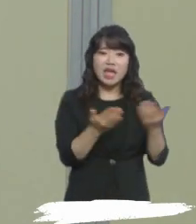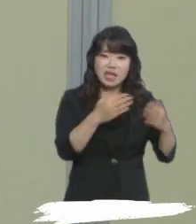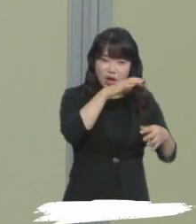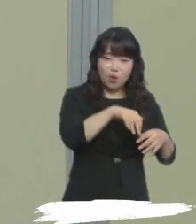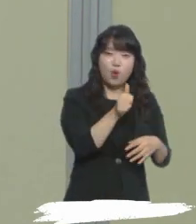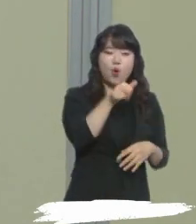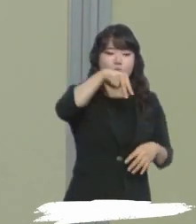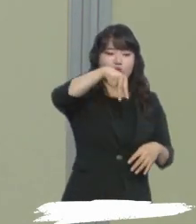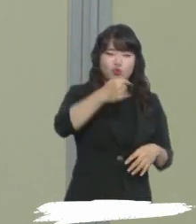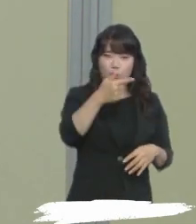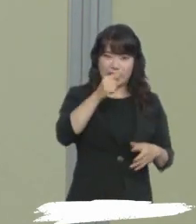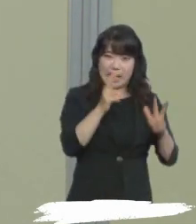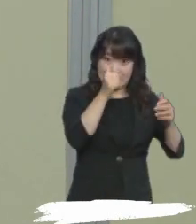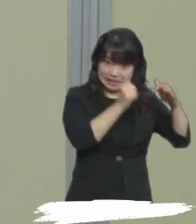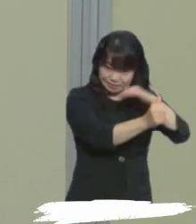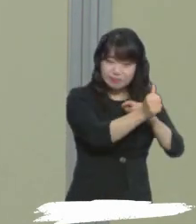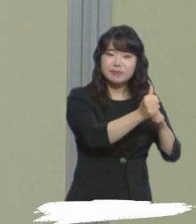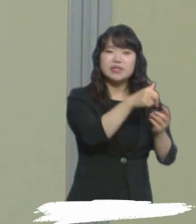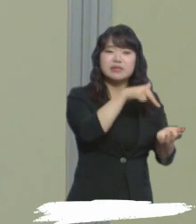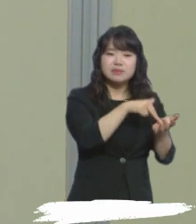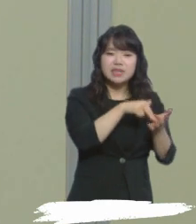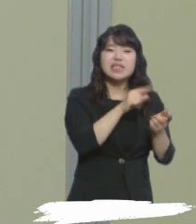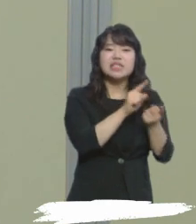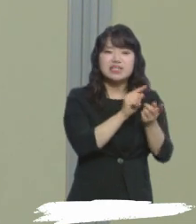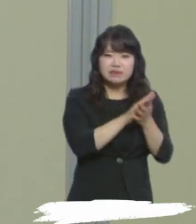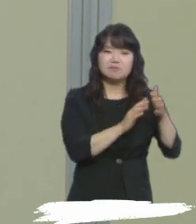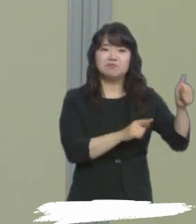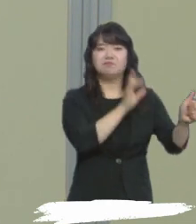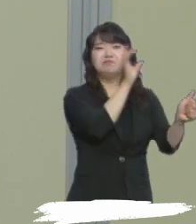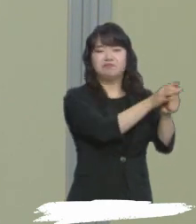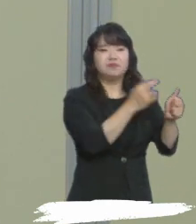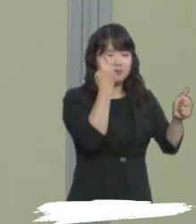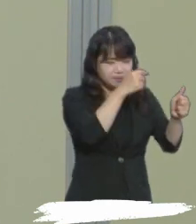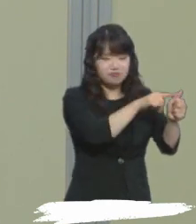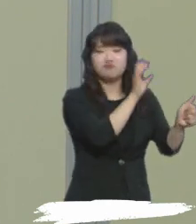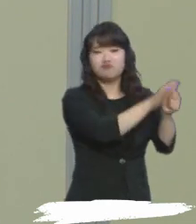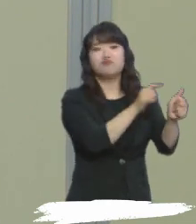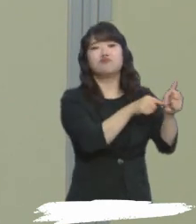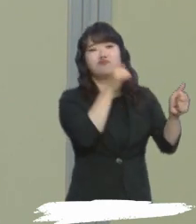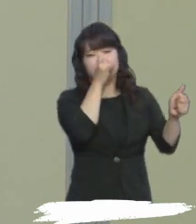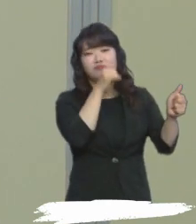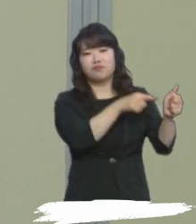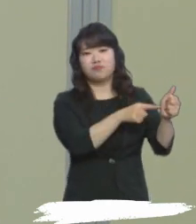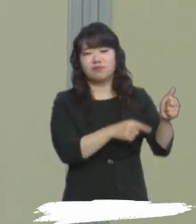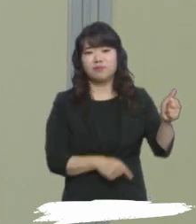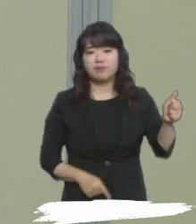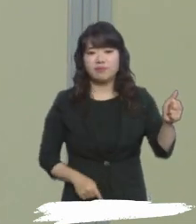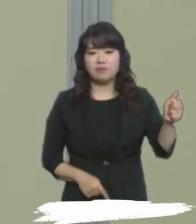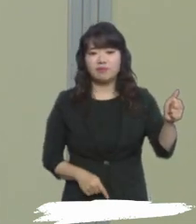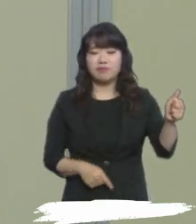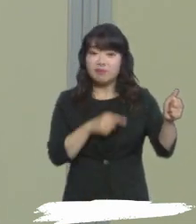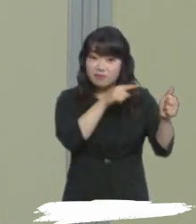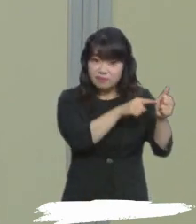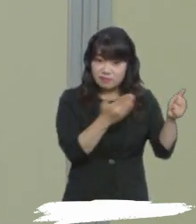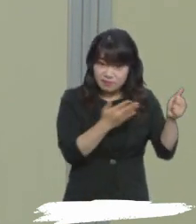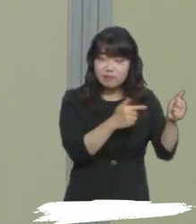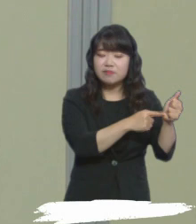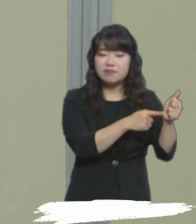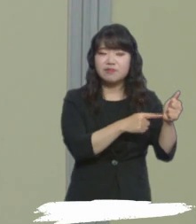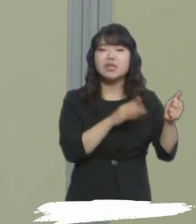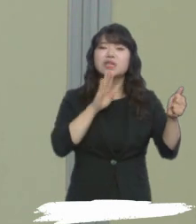노무 관리를 위한 자가 있어 왔었던 게 관행이었었습니다. 물론 그